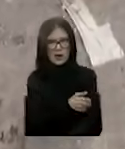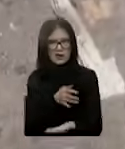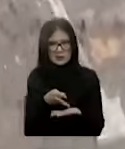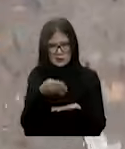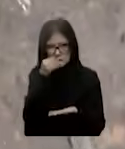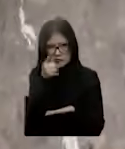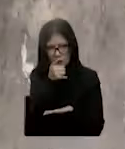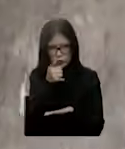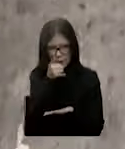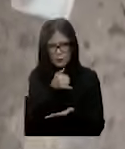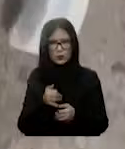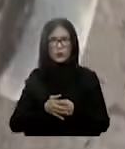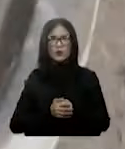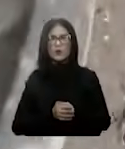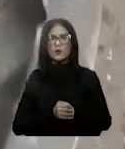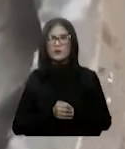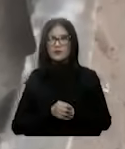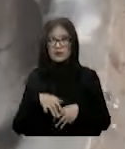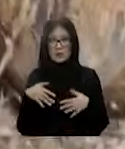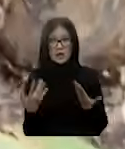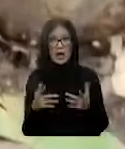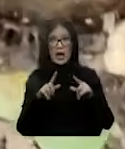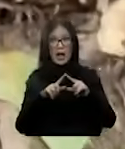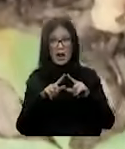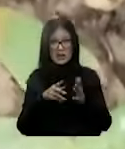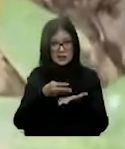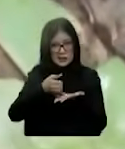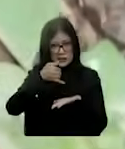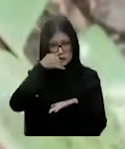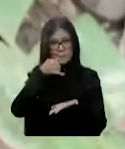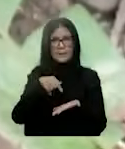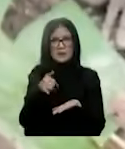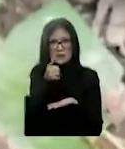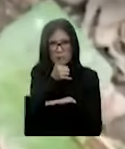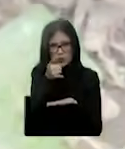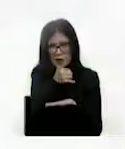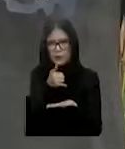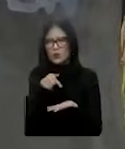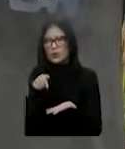lokasi penggerebekan, polisi juga menemukan puluhan alat hisap sabu dan beberapa plastik pembungkus narkoba.